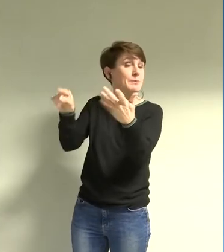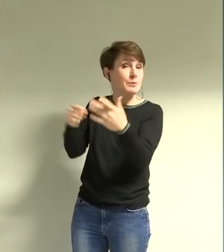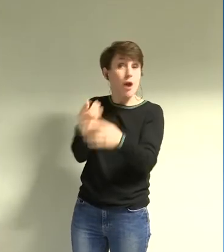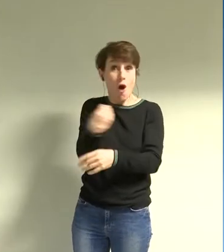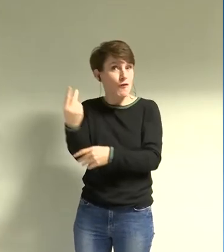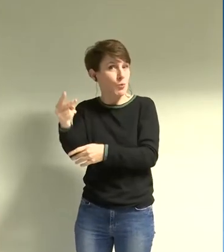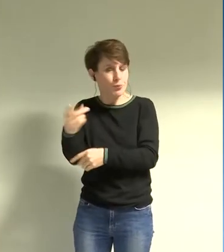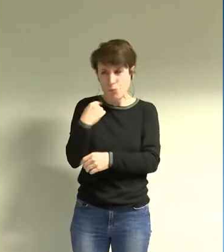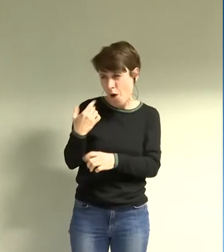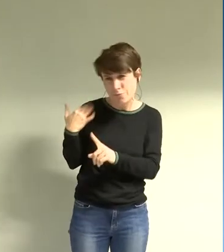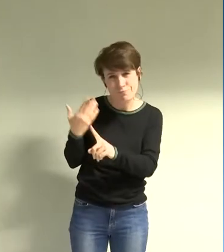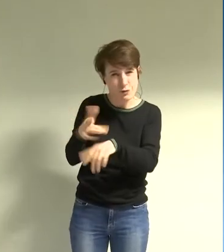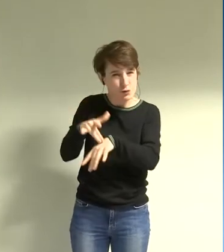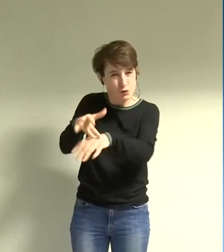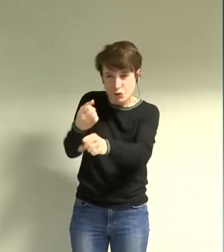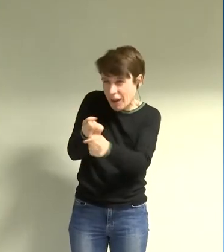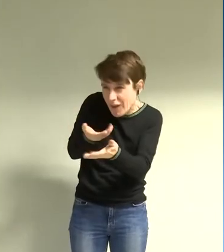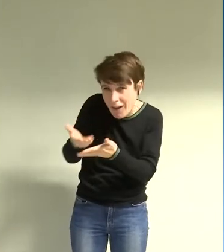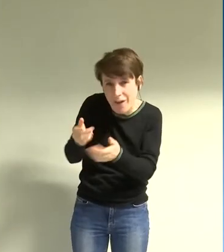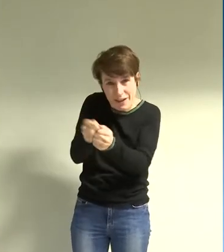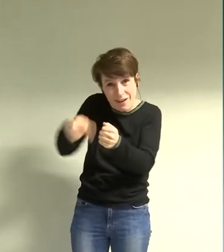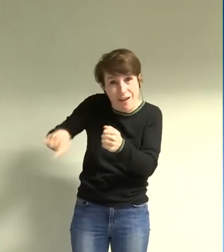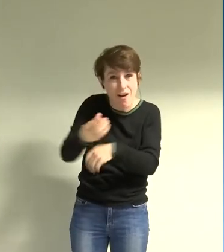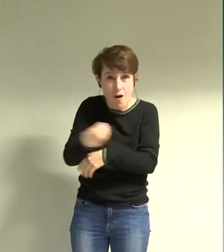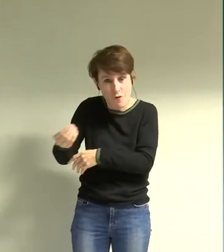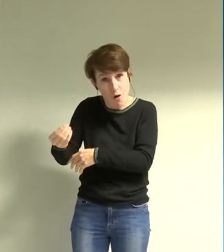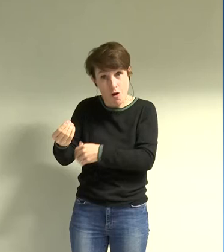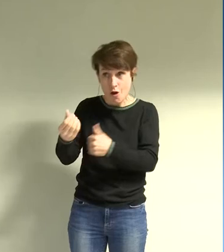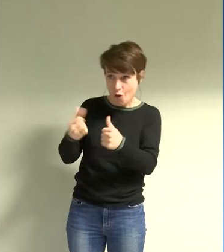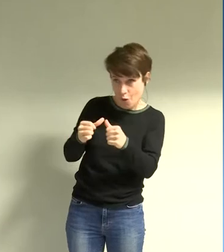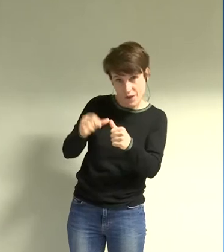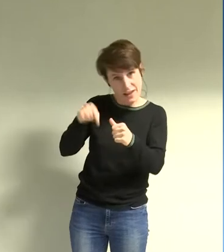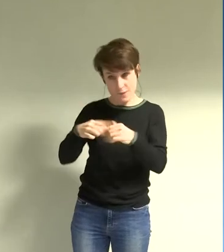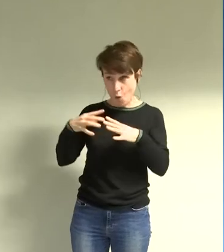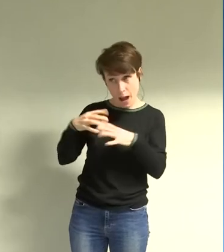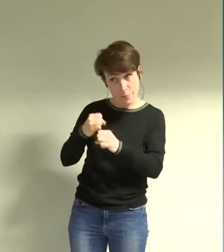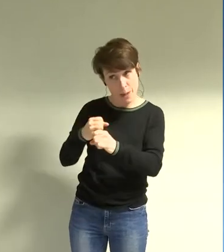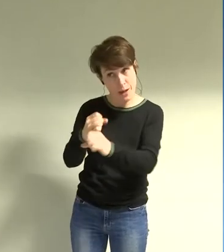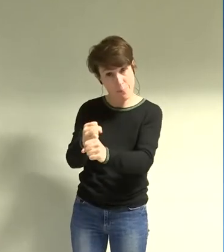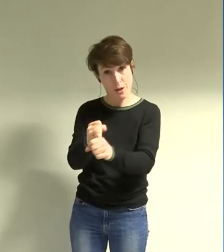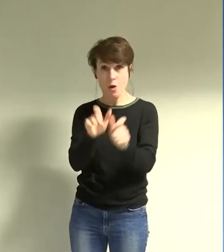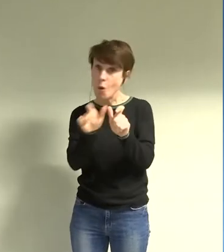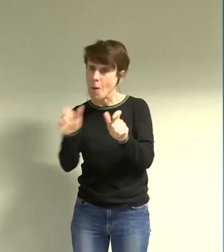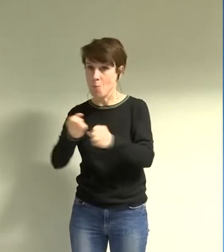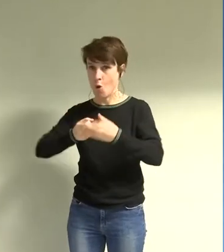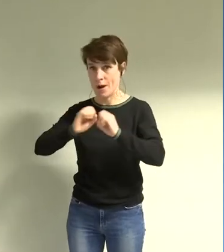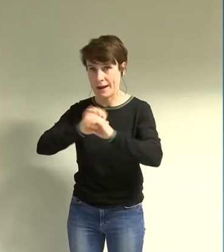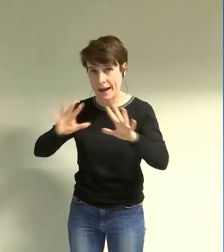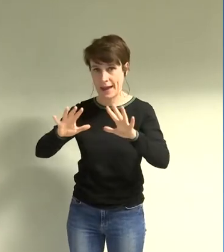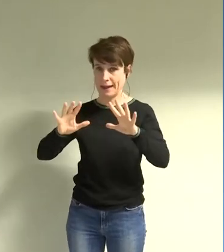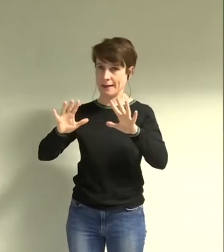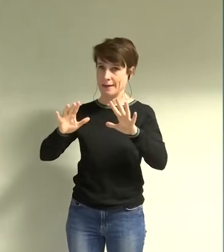et avoir des chances d'être comprise je devais être concise et utiliser des termes clairs et des tournures de phrases